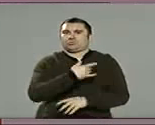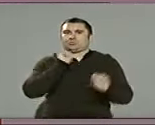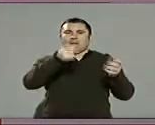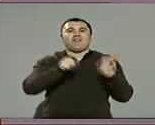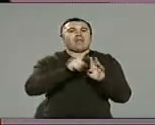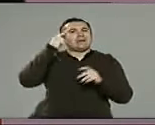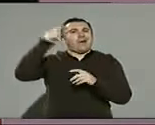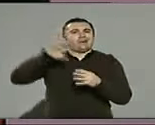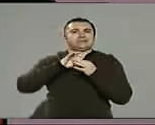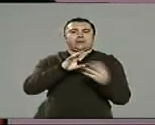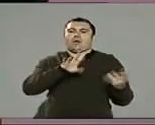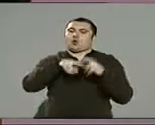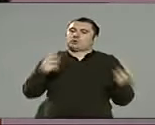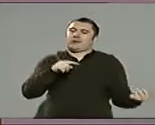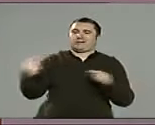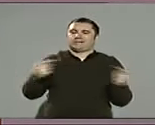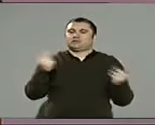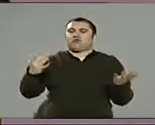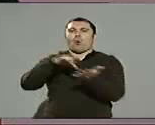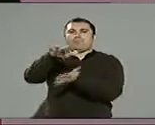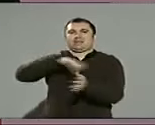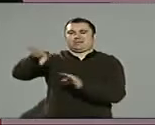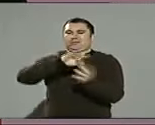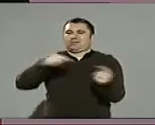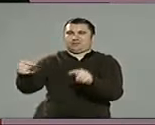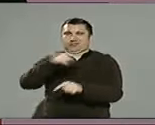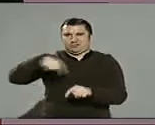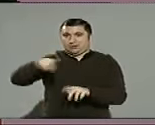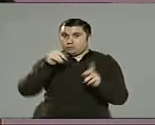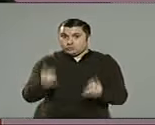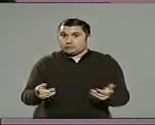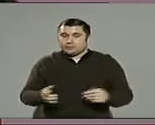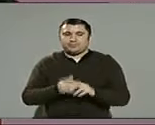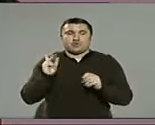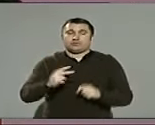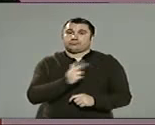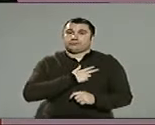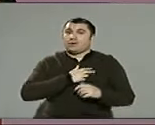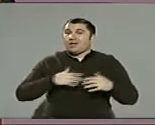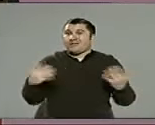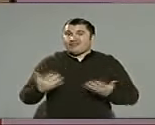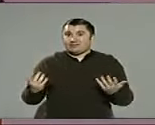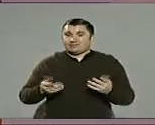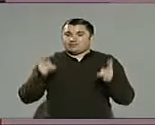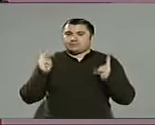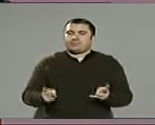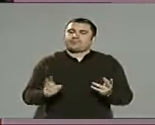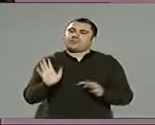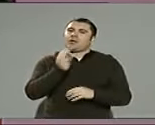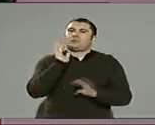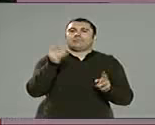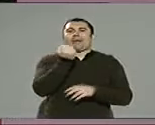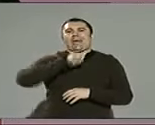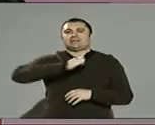geistige Auseinandersetzung in der Mitte der Gesellschaft. Denn Tatsache ist, dass Rechtsradikalismus umso größere Erfolgschancen